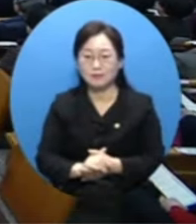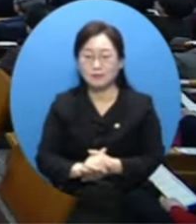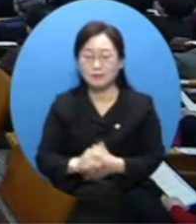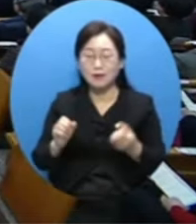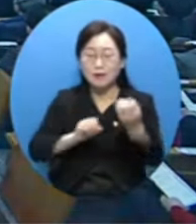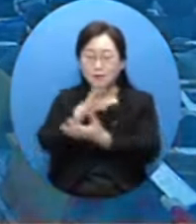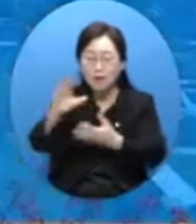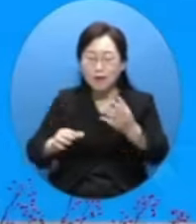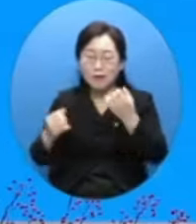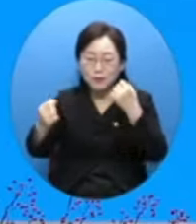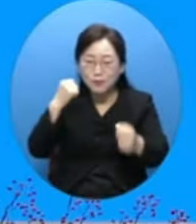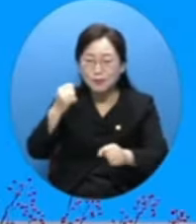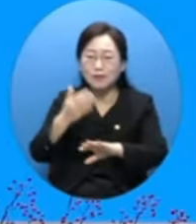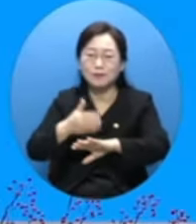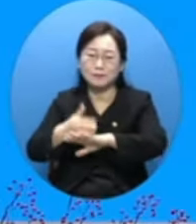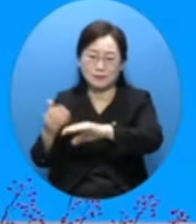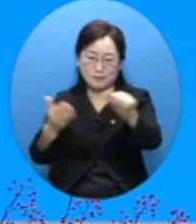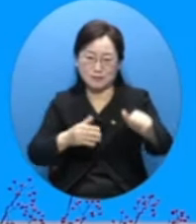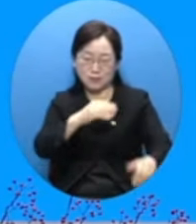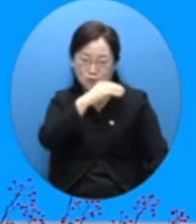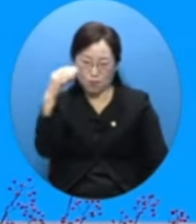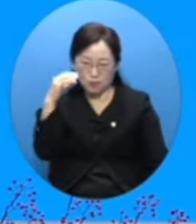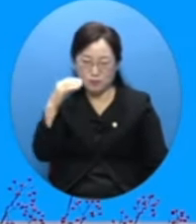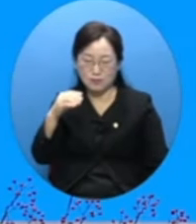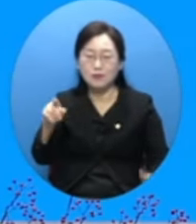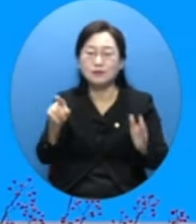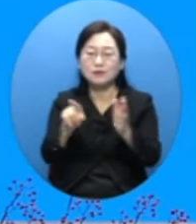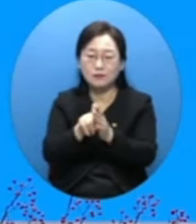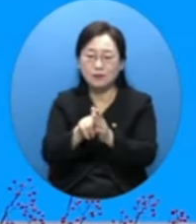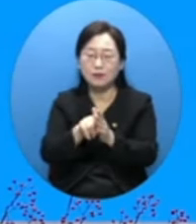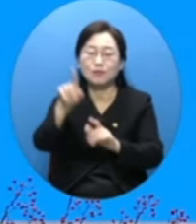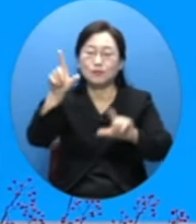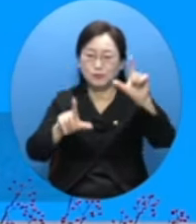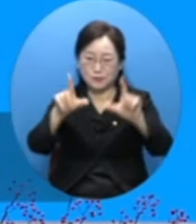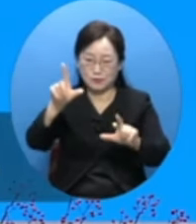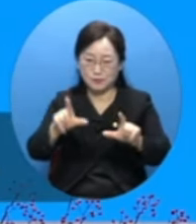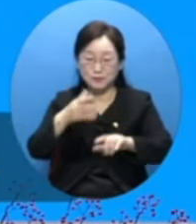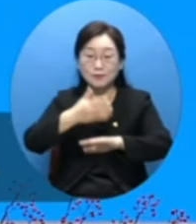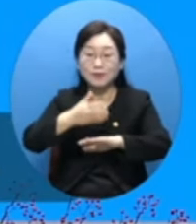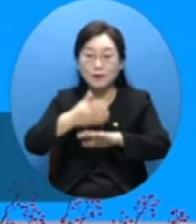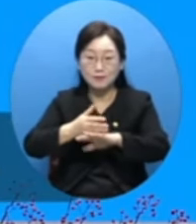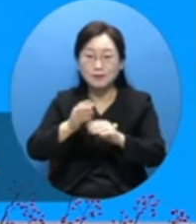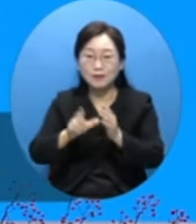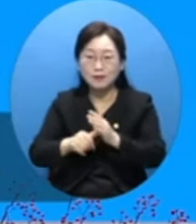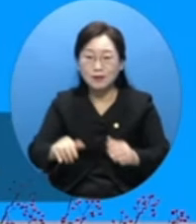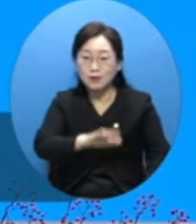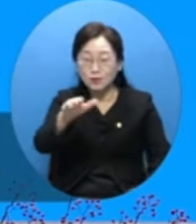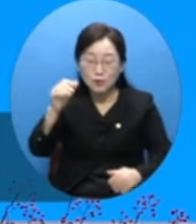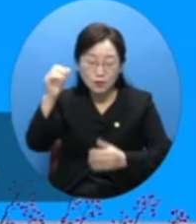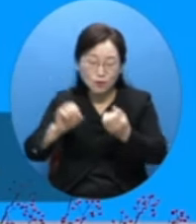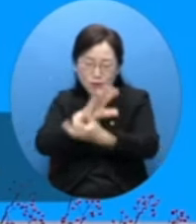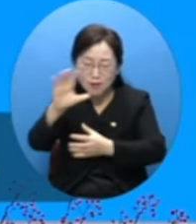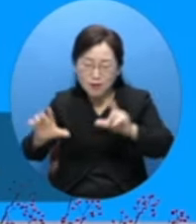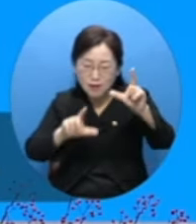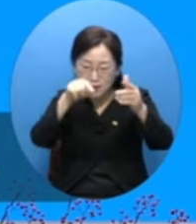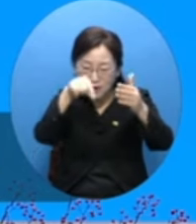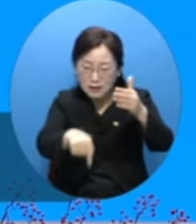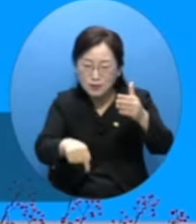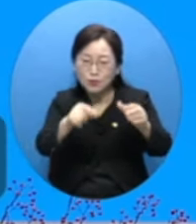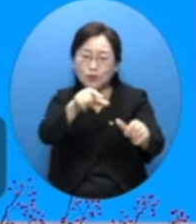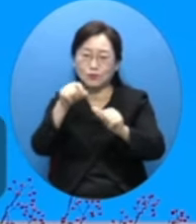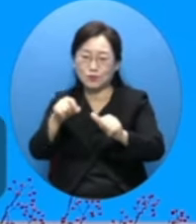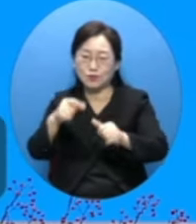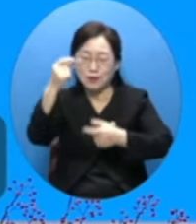환난 중에 감사, 이것이 올바른 신앙인의 자세인 것입니다. 감사할 때 하나님께서 우리를 환난에서 건져주십니다.